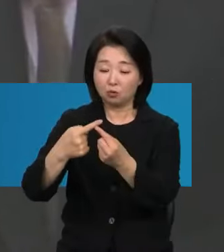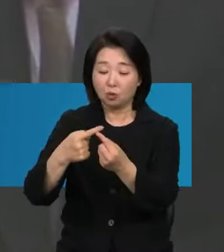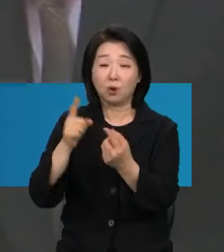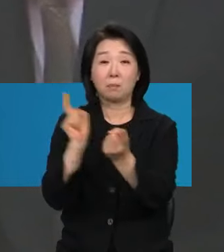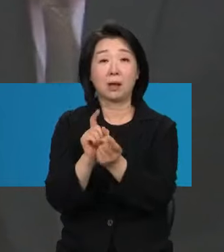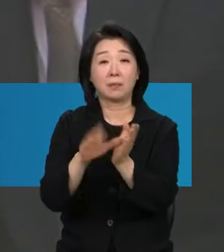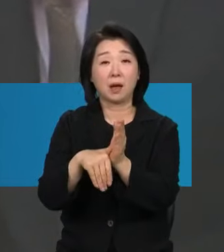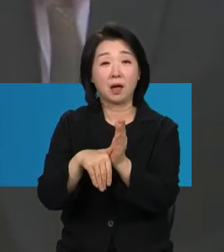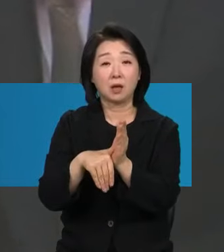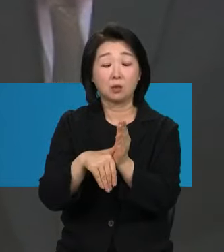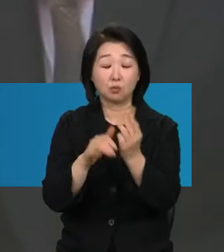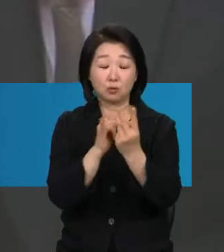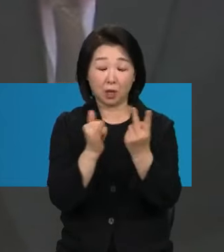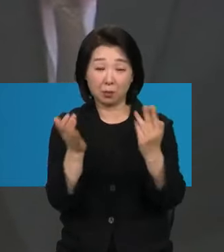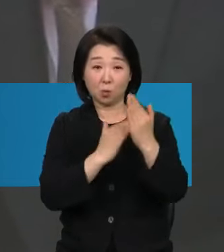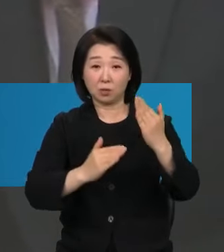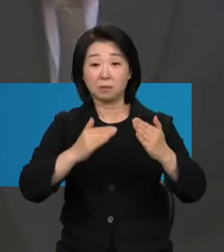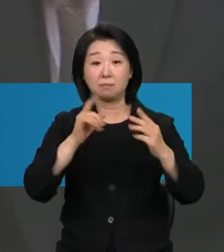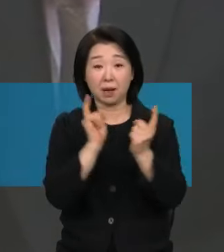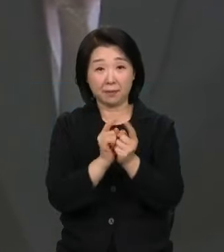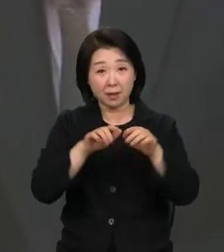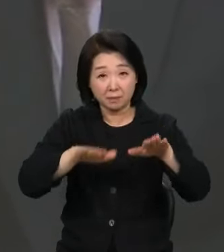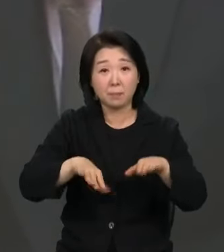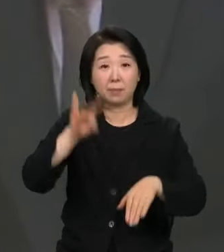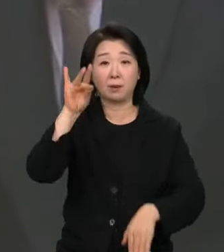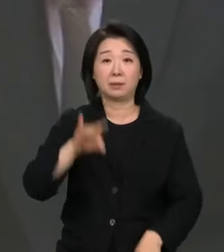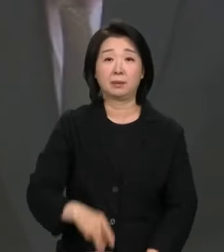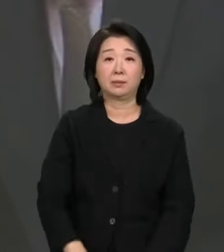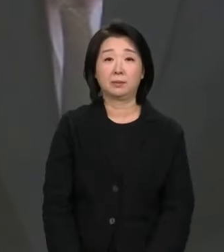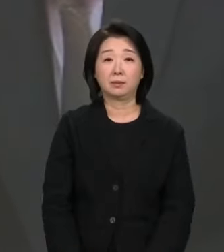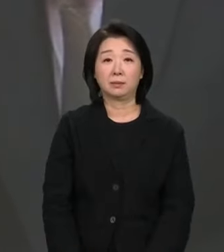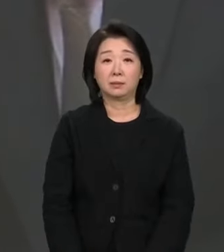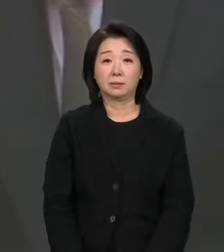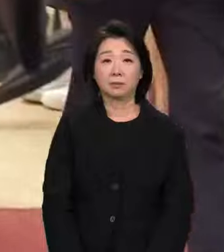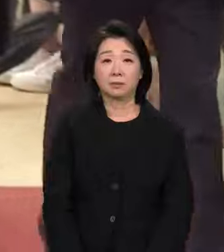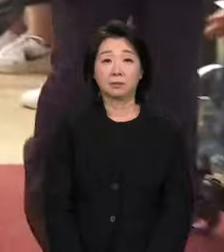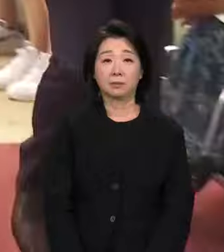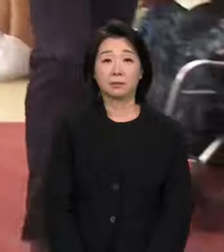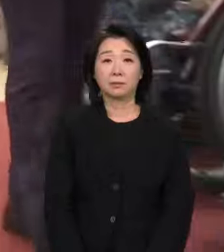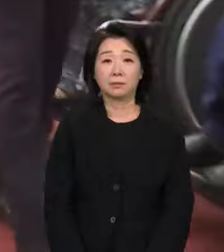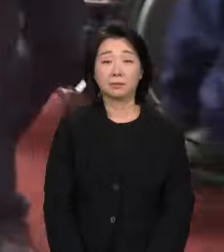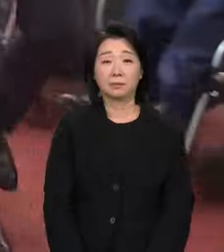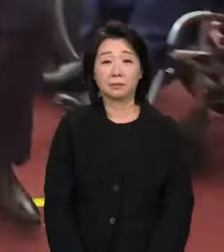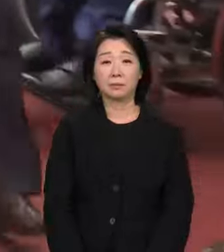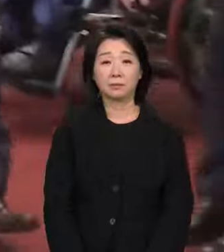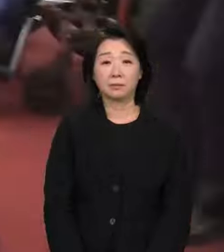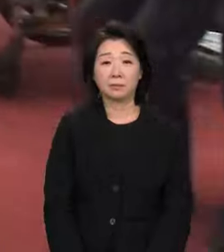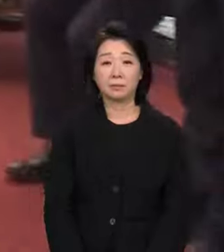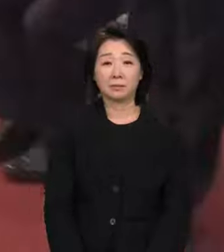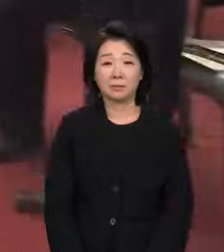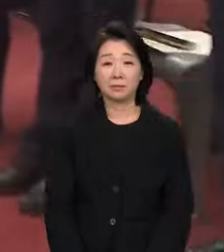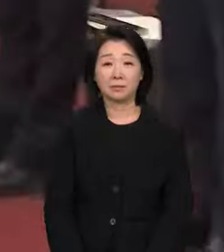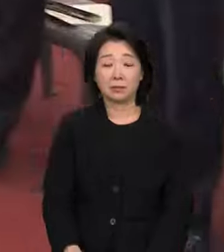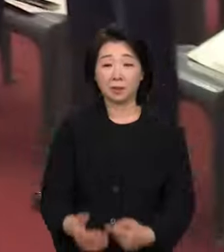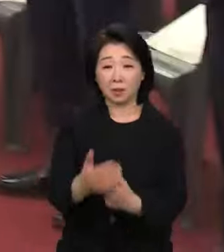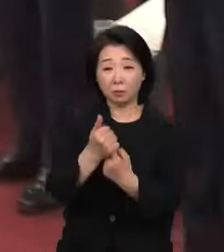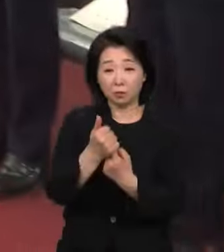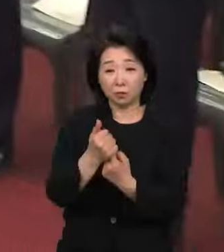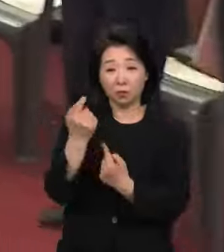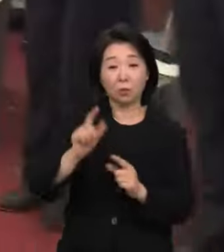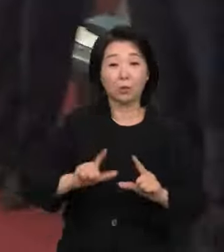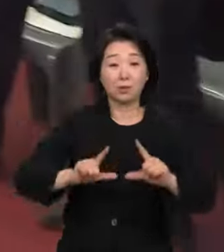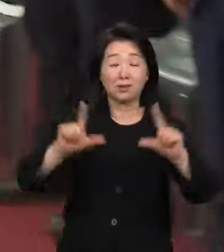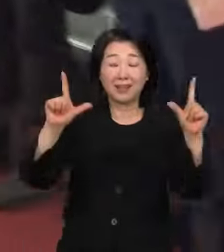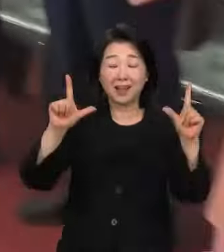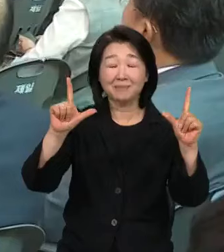사람이 공식석상에서 마주한 건 이번이 처음입니다 강현 기자입니다 부처님 오신 날 봉 법요식에